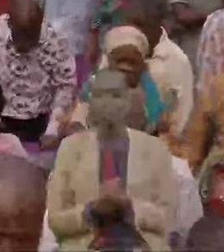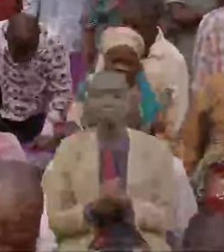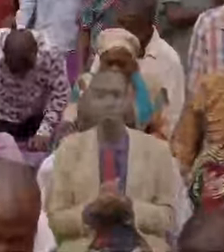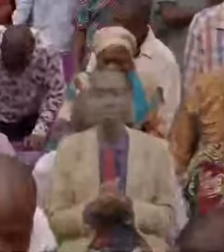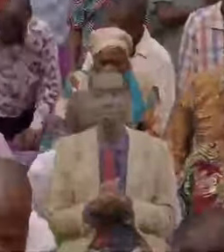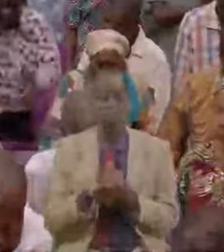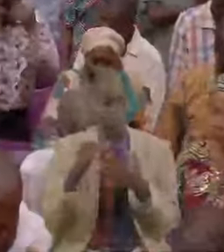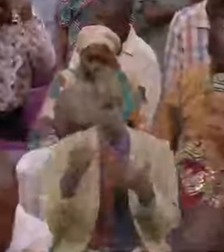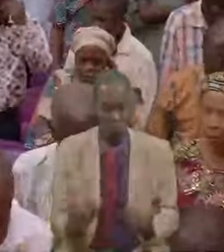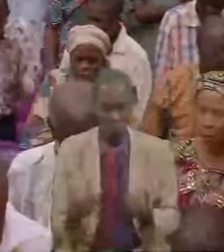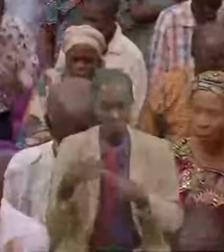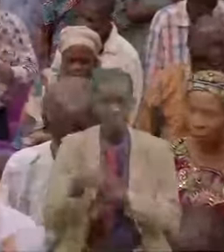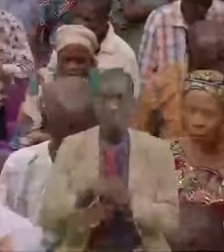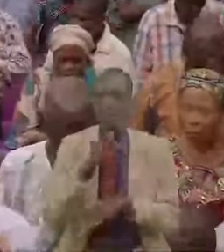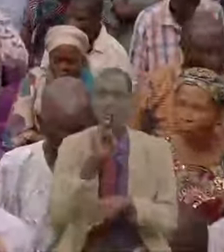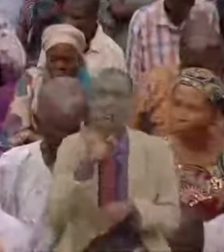Voici l'heure.